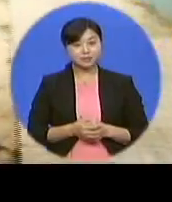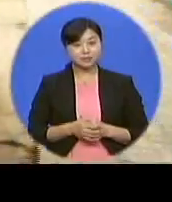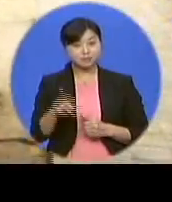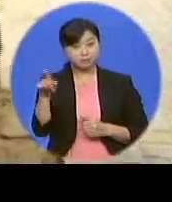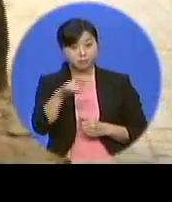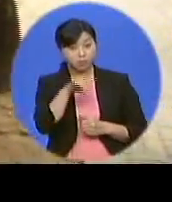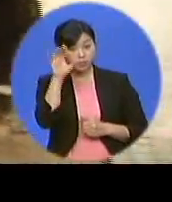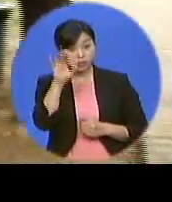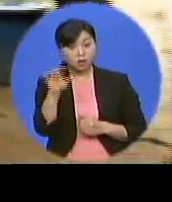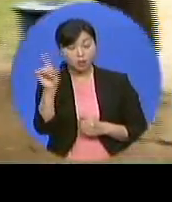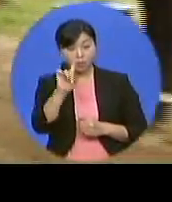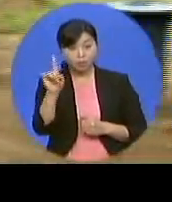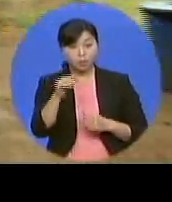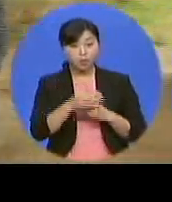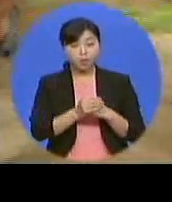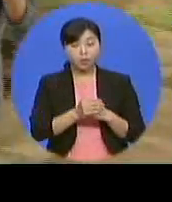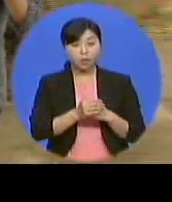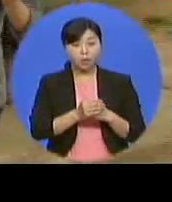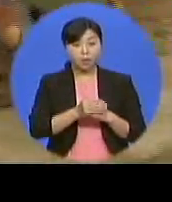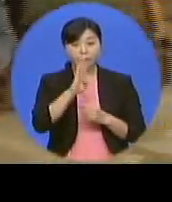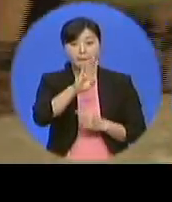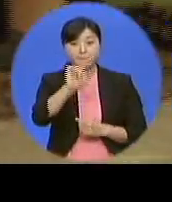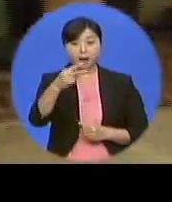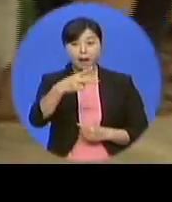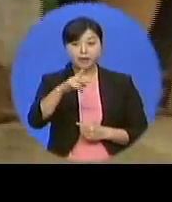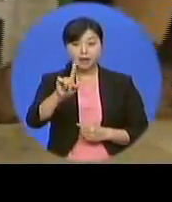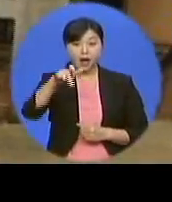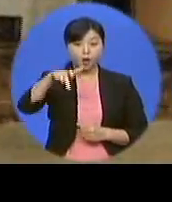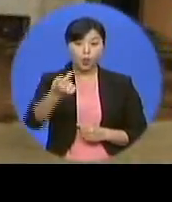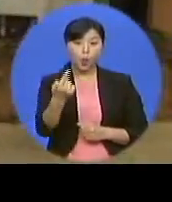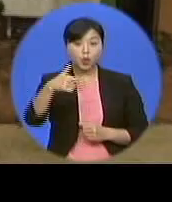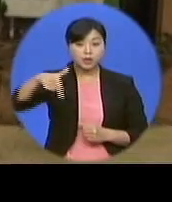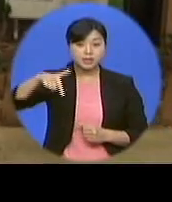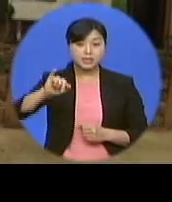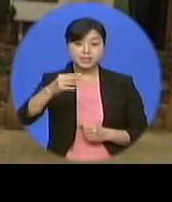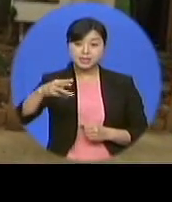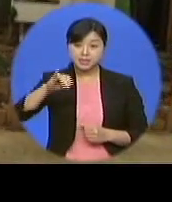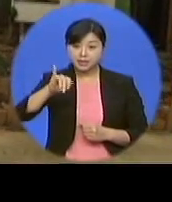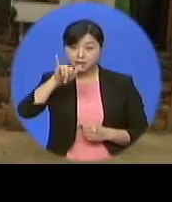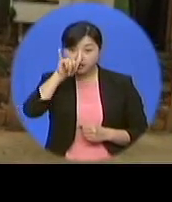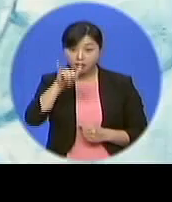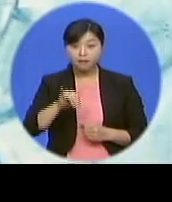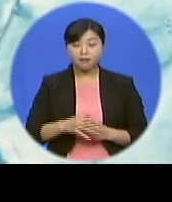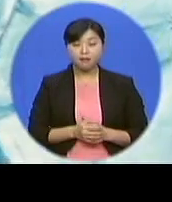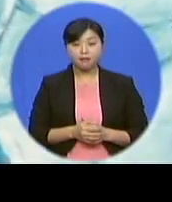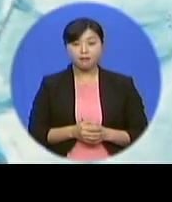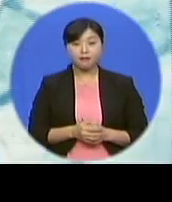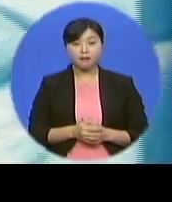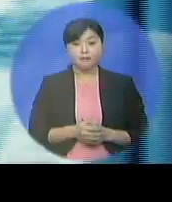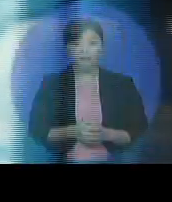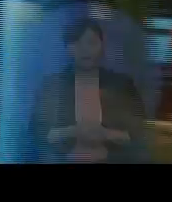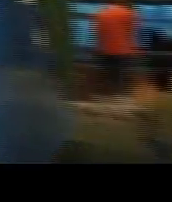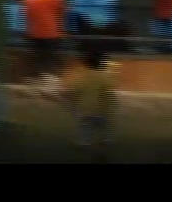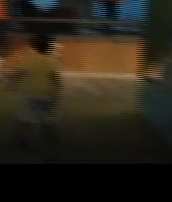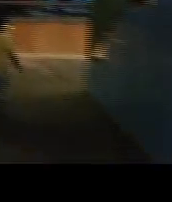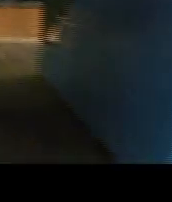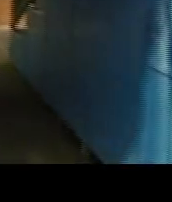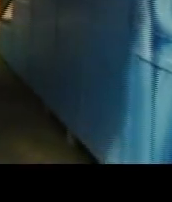여기 안에 바다 코끼리 있나 봐요. 빨리 안에 들어가 봐요, 우리. 바다 코끼리가.